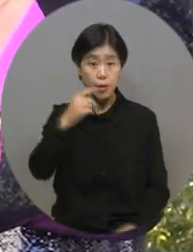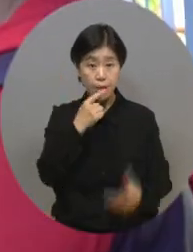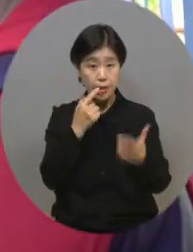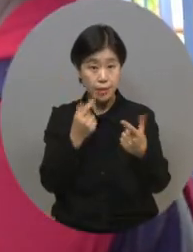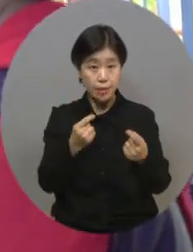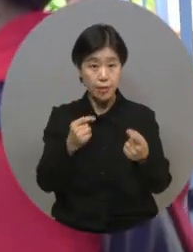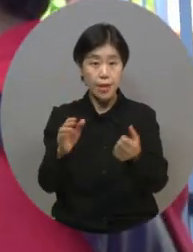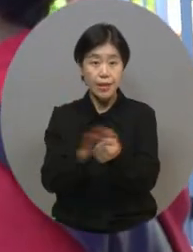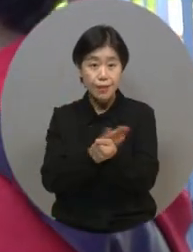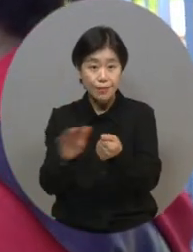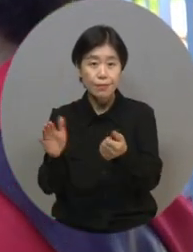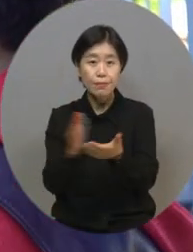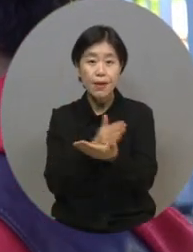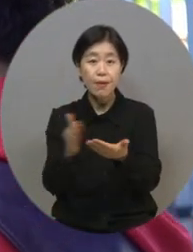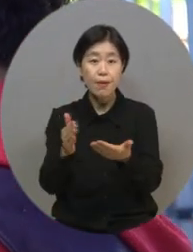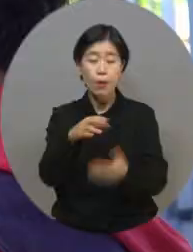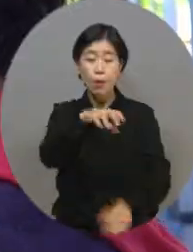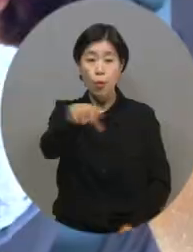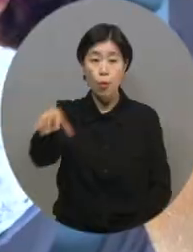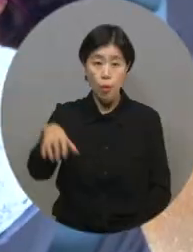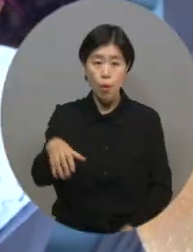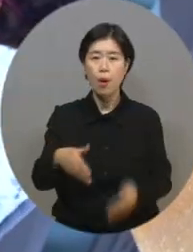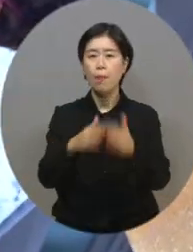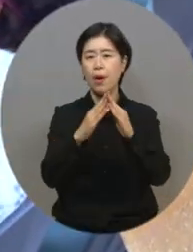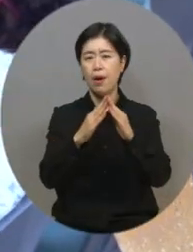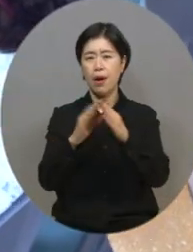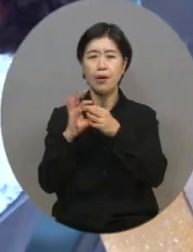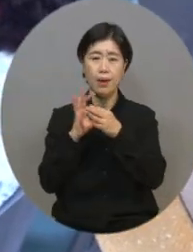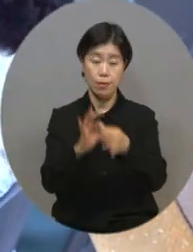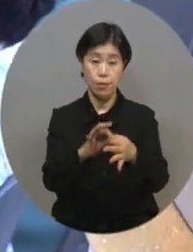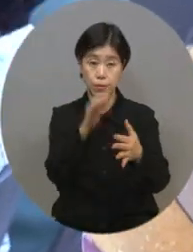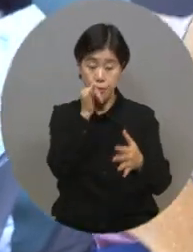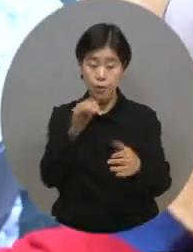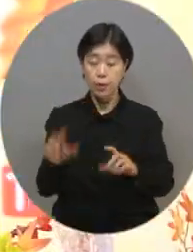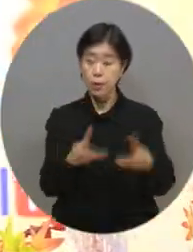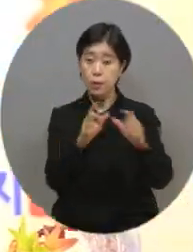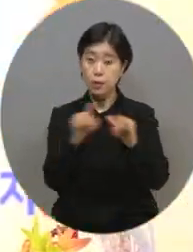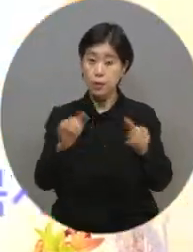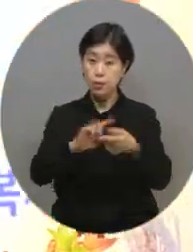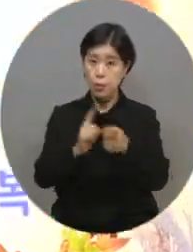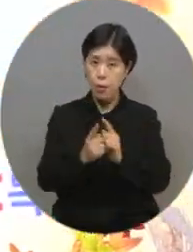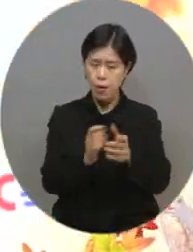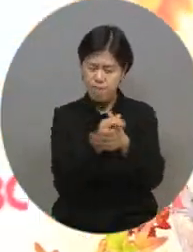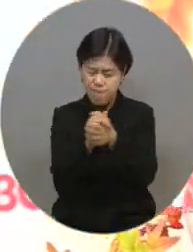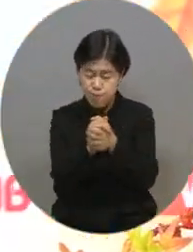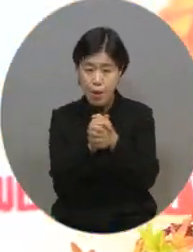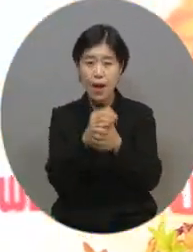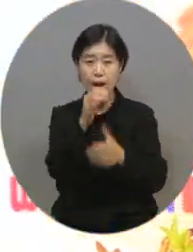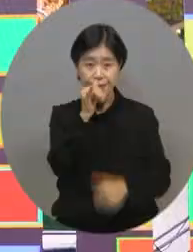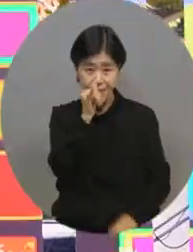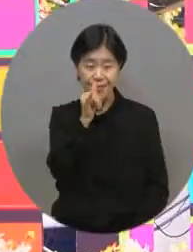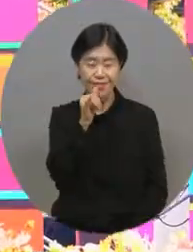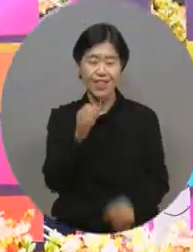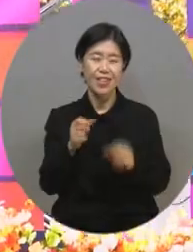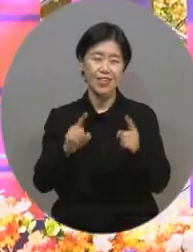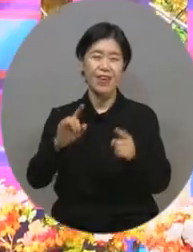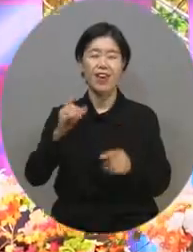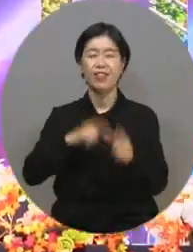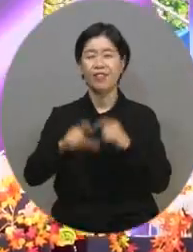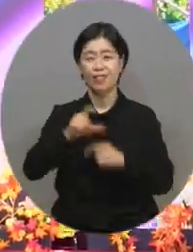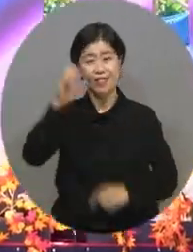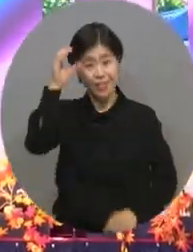나눔과 배려의 장이 지속되어 주민들 간의 유대감을 강화하고 지역 공동체의 화합을 다지는 기회가 되기를